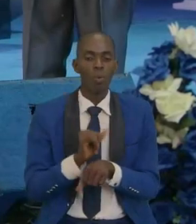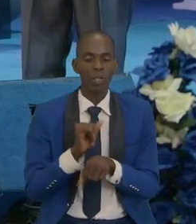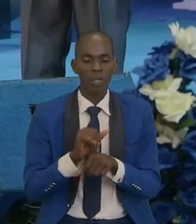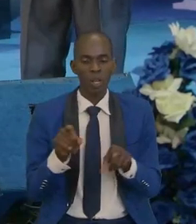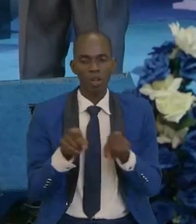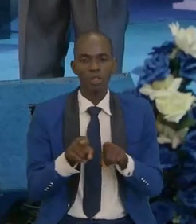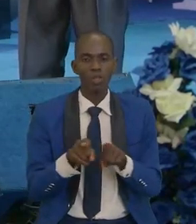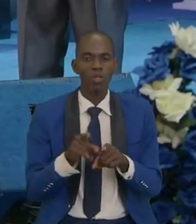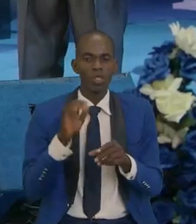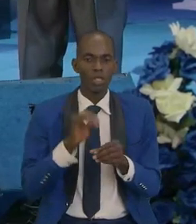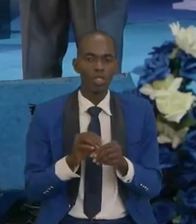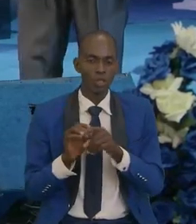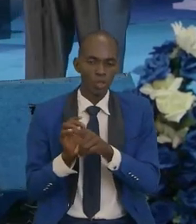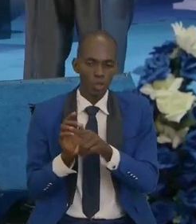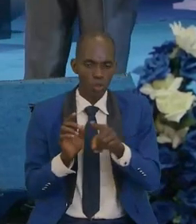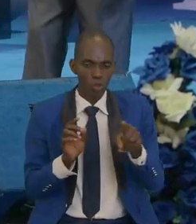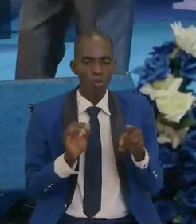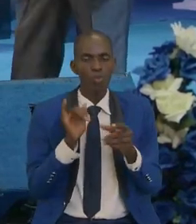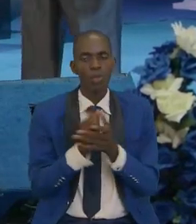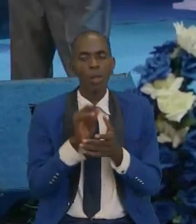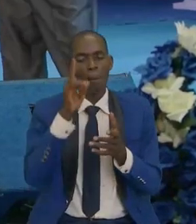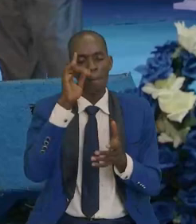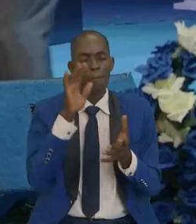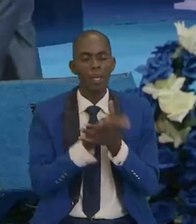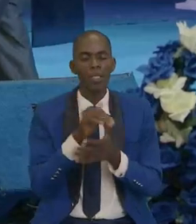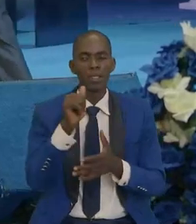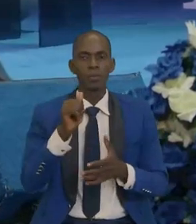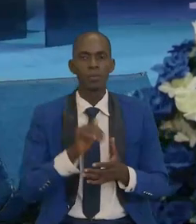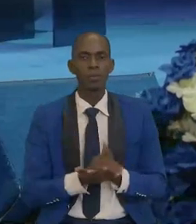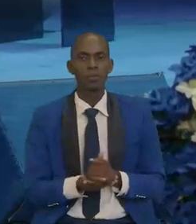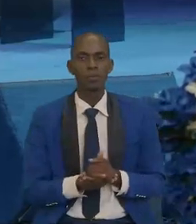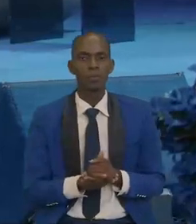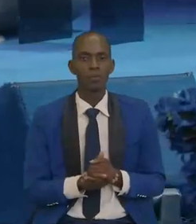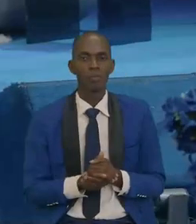La parole qui agit en vous qui croyez.